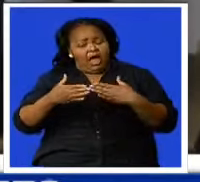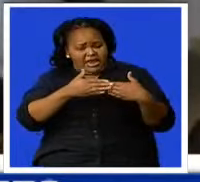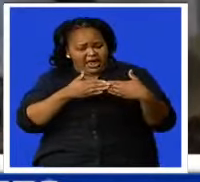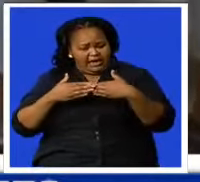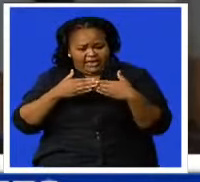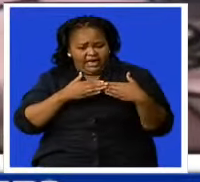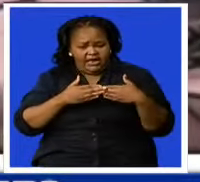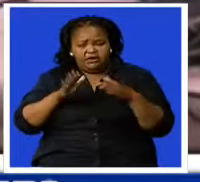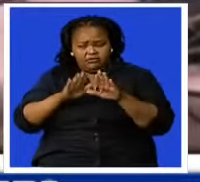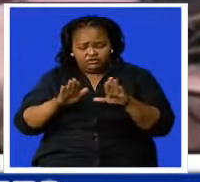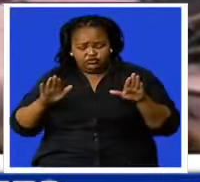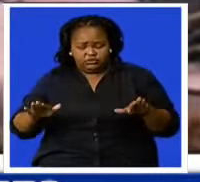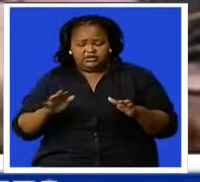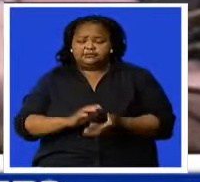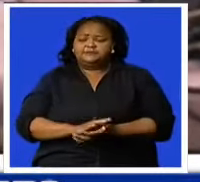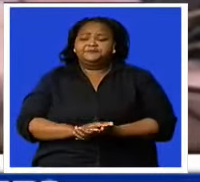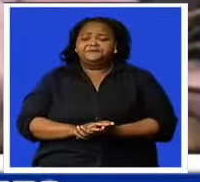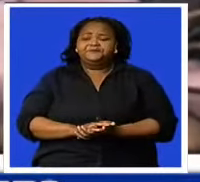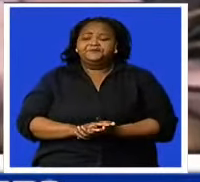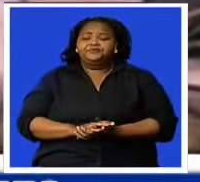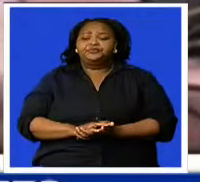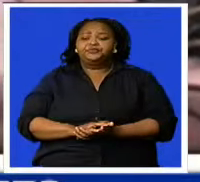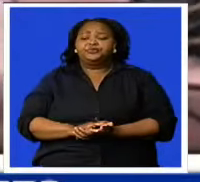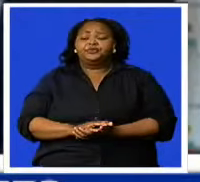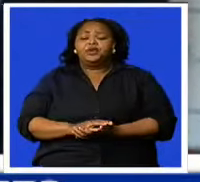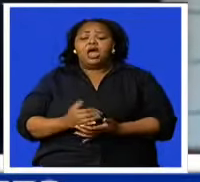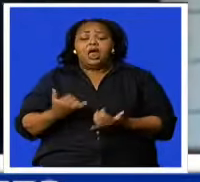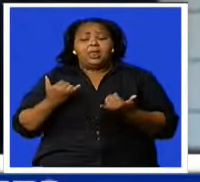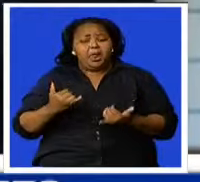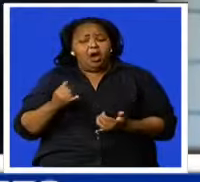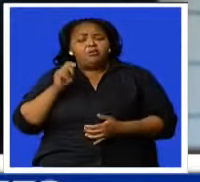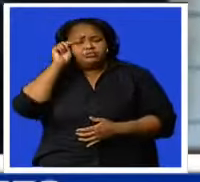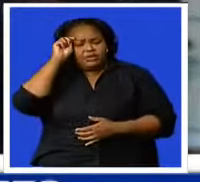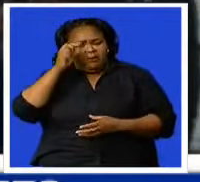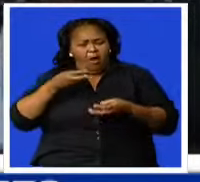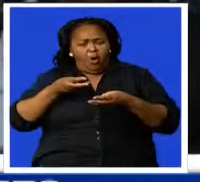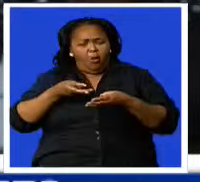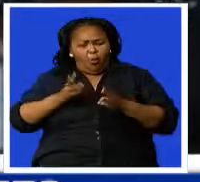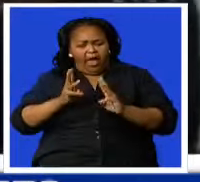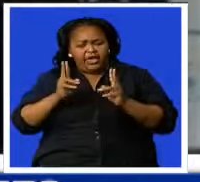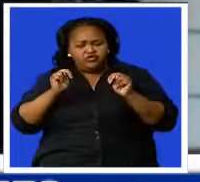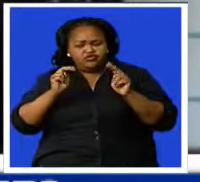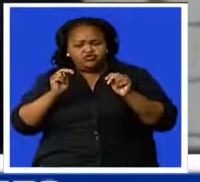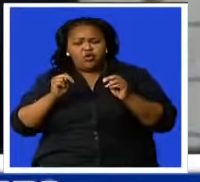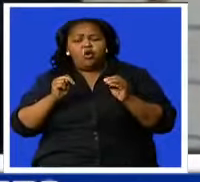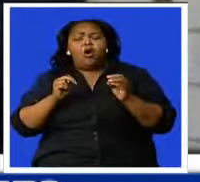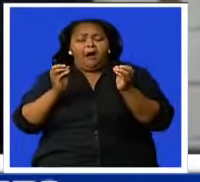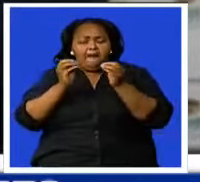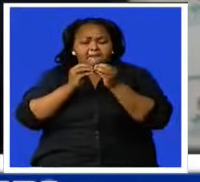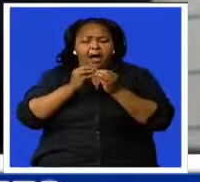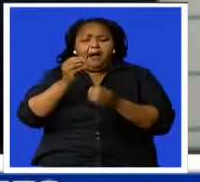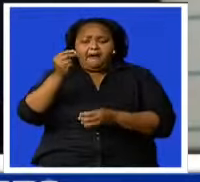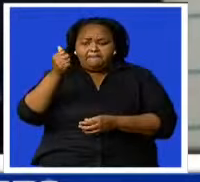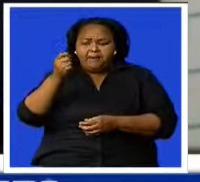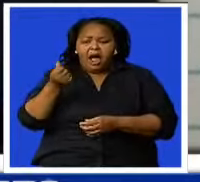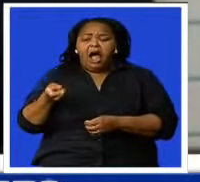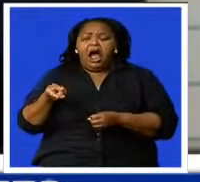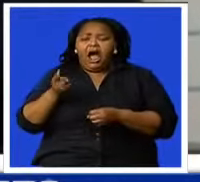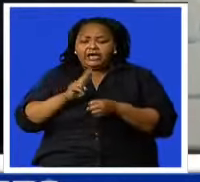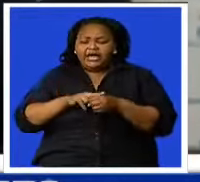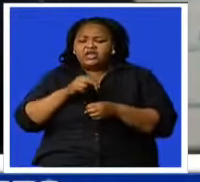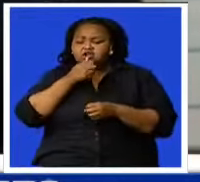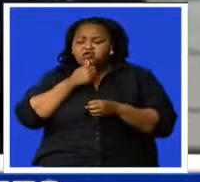ubende bacabanga tindlela letinye letinsha tekubhanga nekusebenzisa konke-ke lokutholakala ebhange umuntu wahleti ekhaya asebenzisa